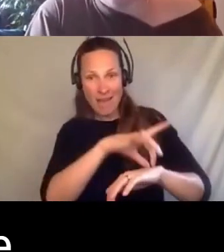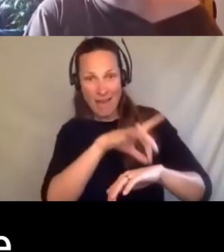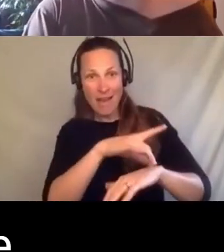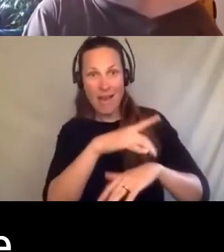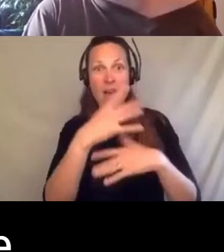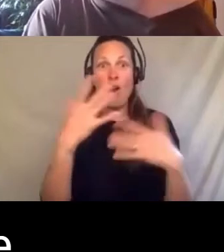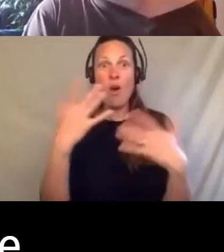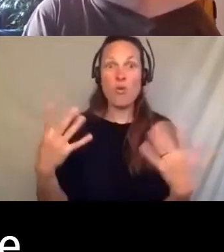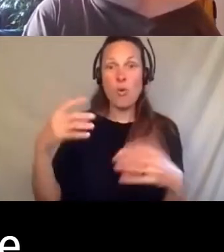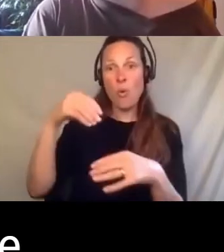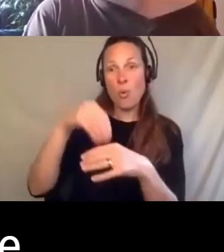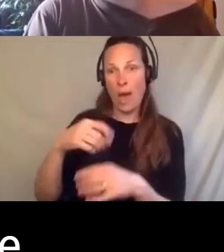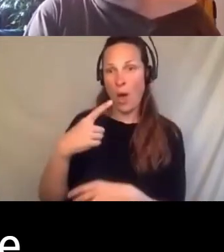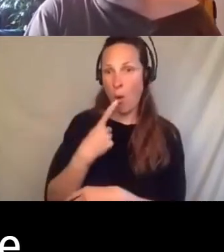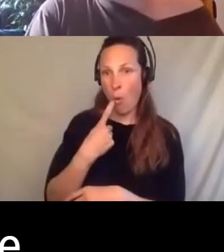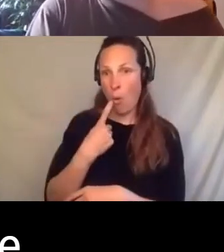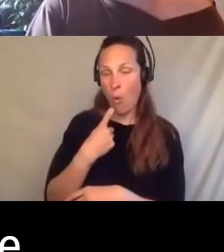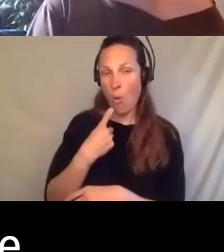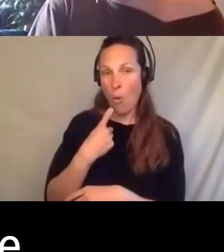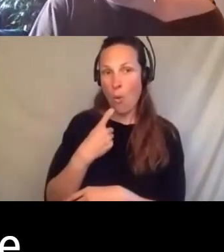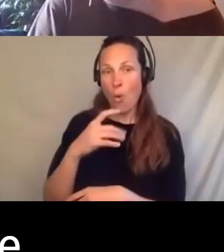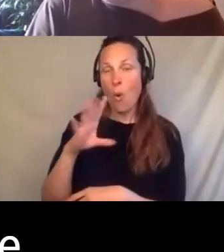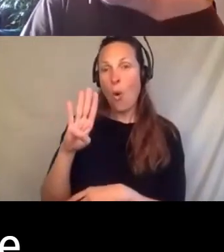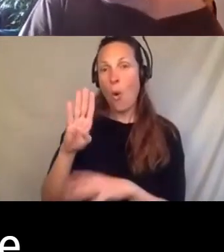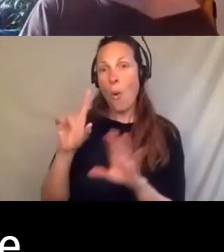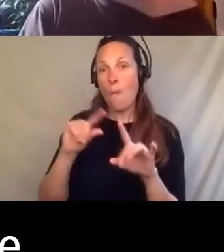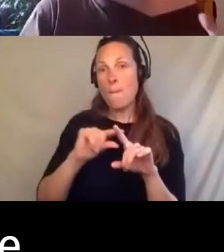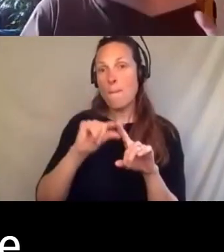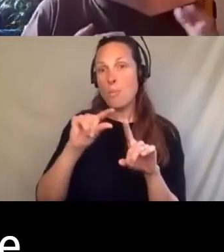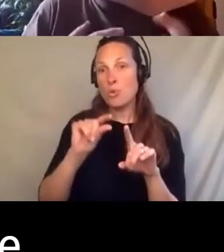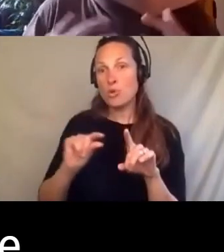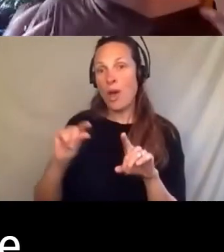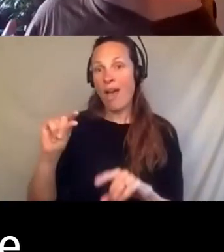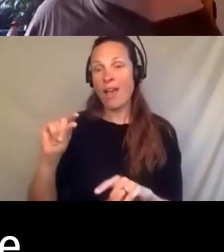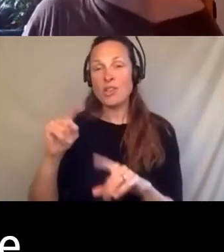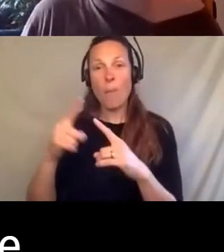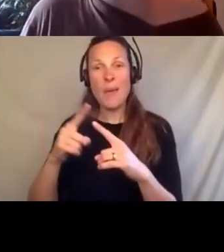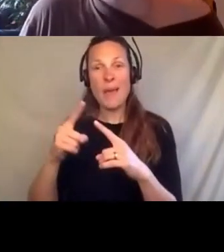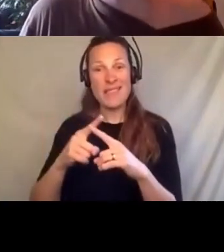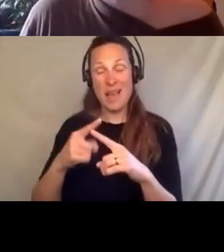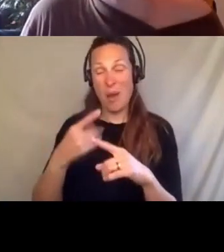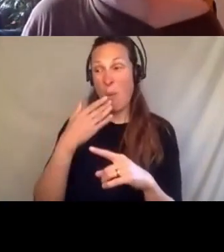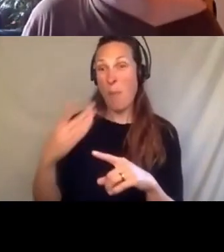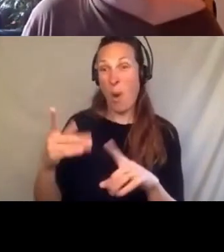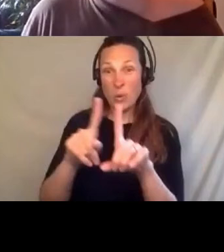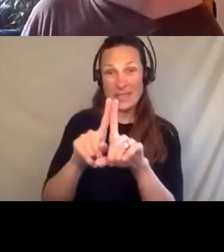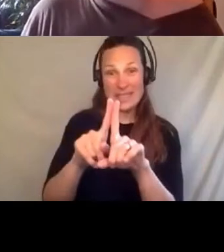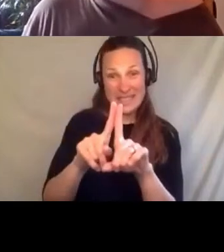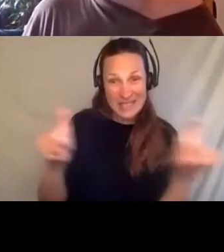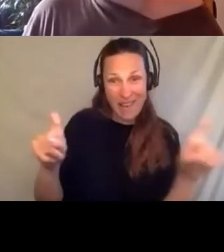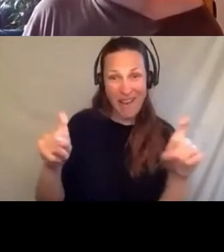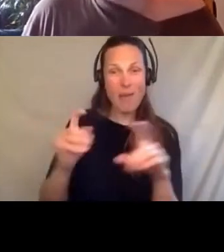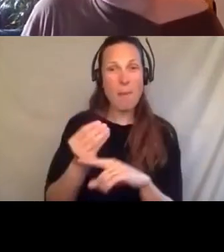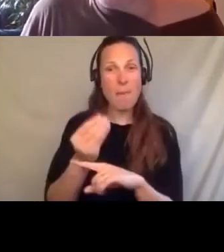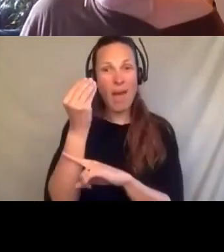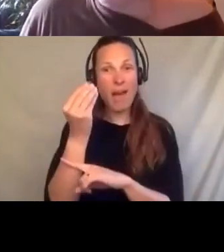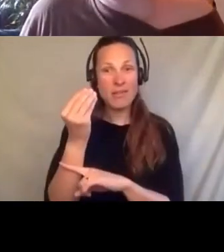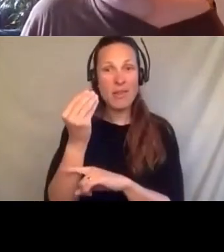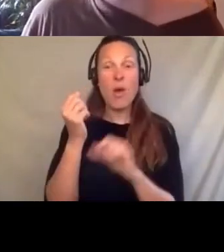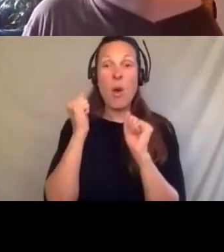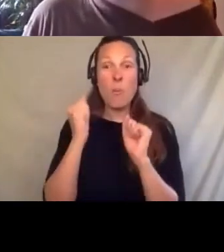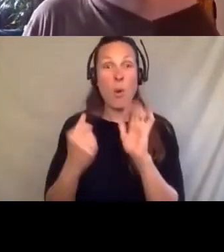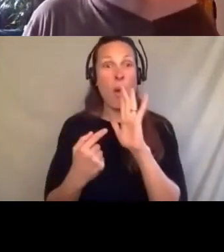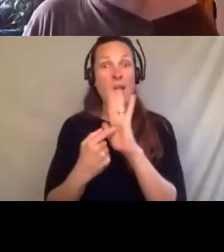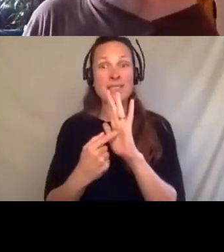l'eau, mais le bouturage, c'est une technique qui s'utilise pour plusieurs plantes, pas juste les fines herbes, les plantes vertes de